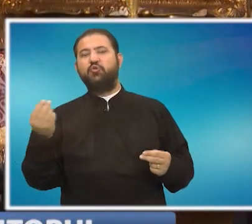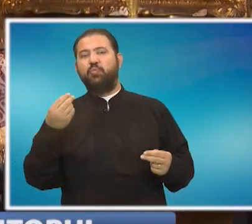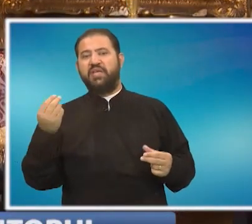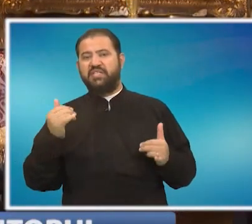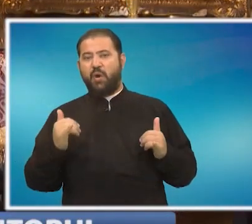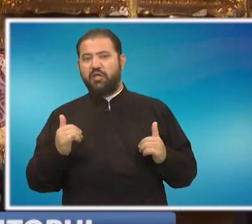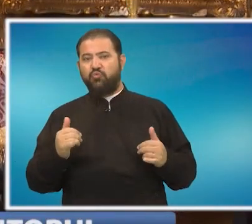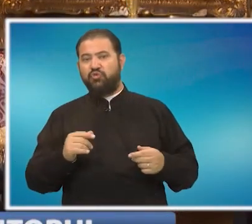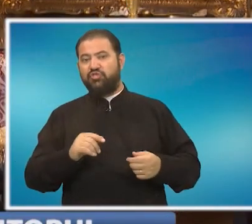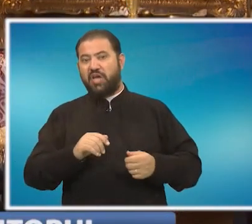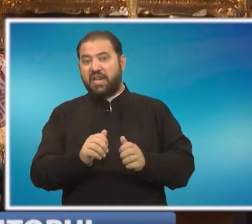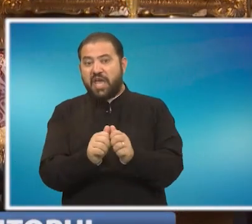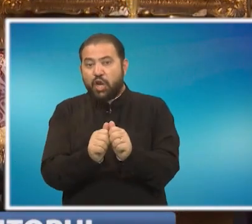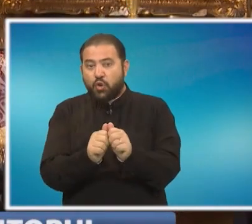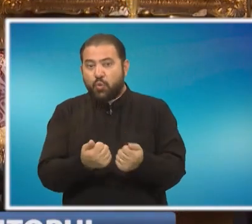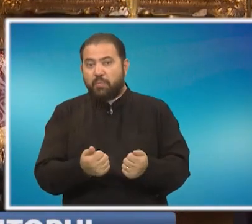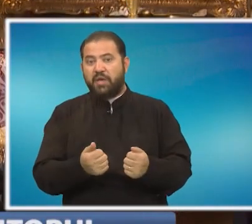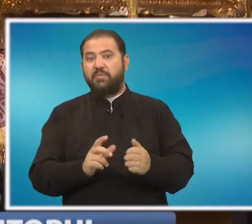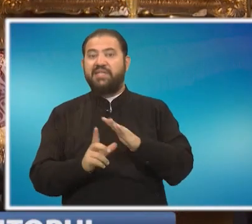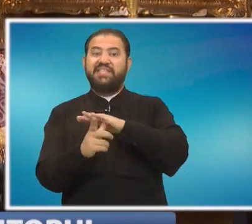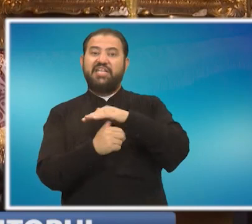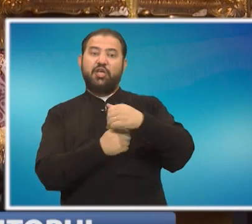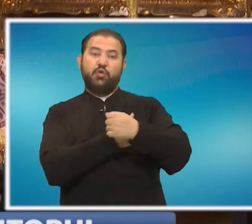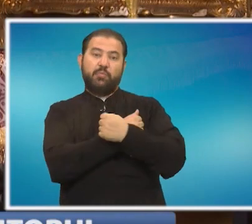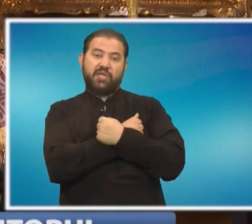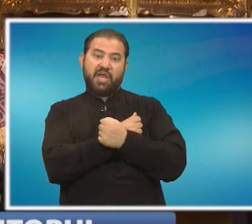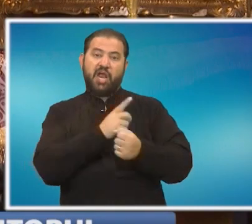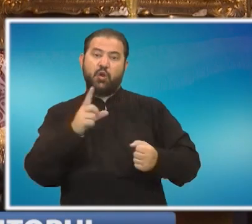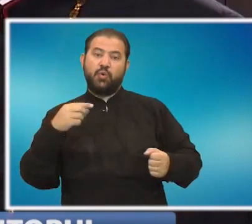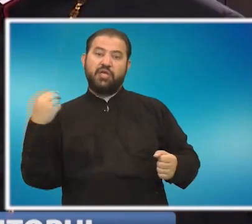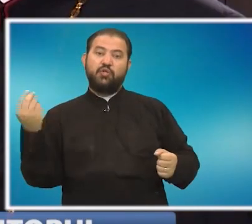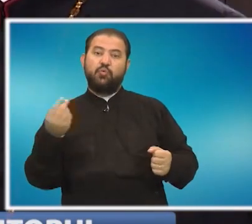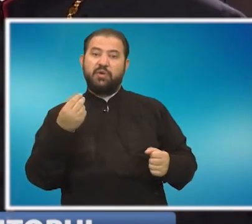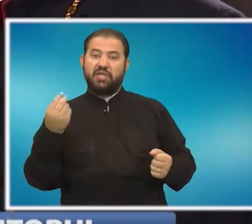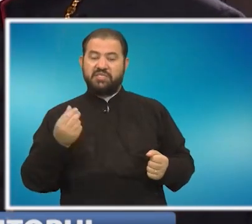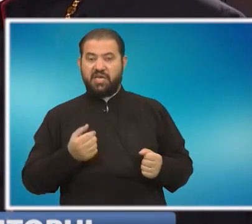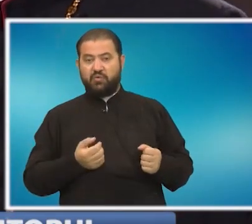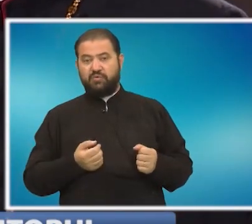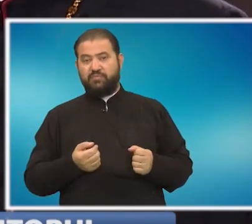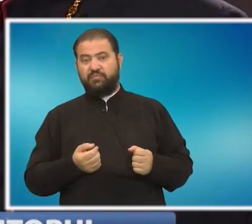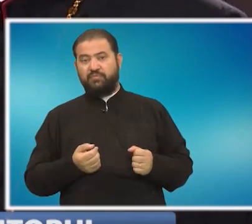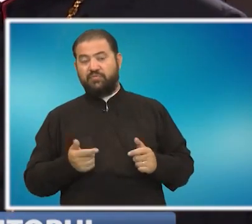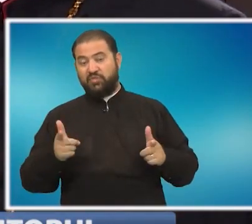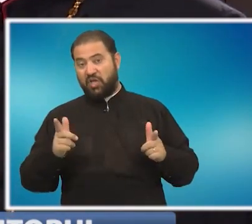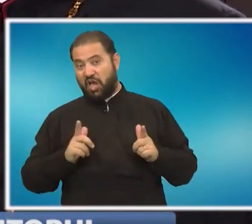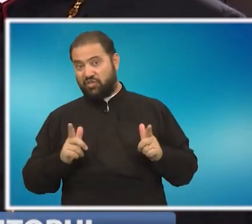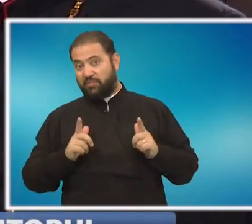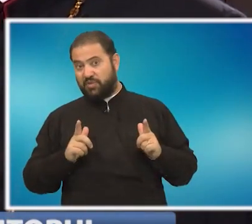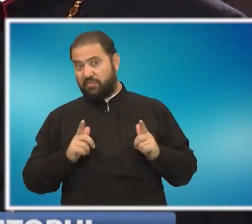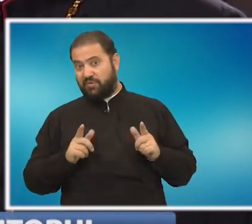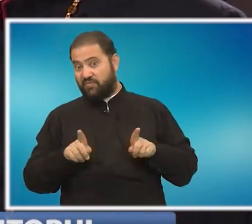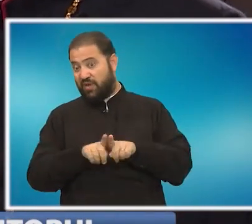latentă, sau chiar putem vorbi în unele cazuri de moarte spirituală. Și din cauza